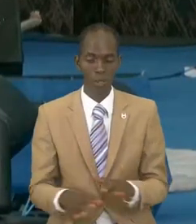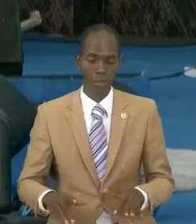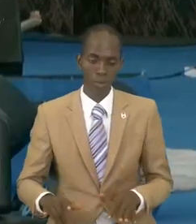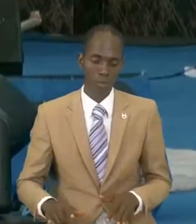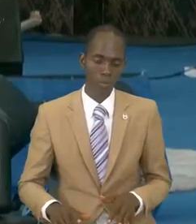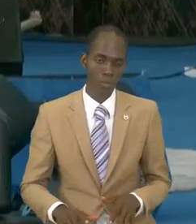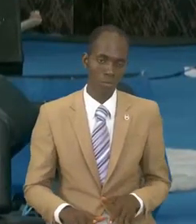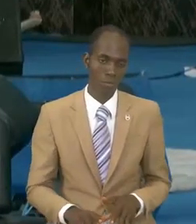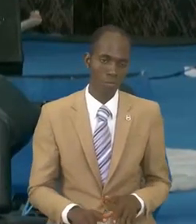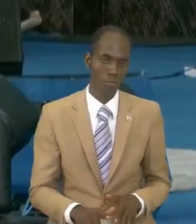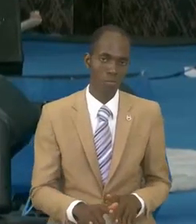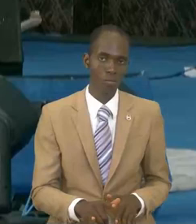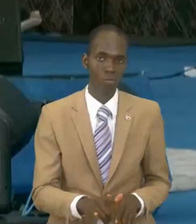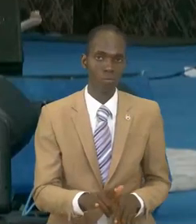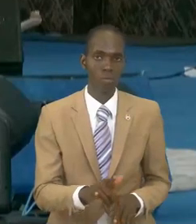puis